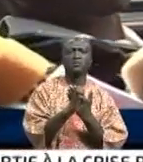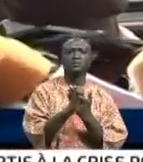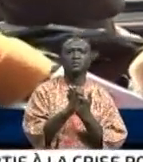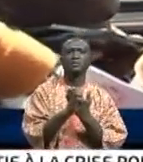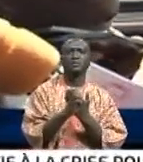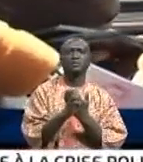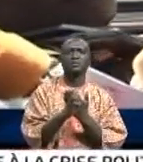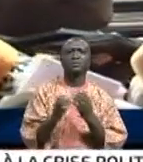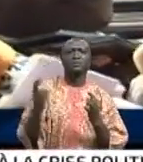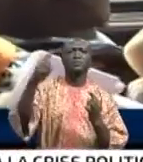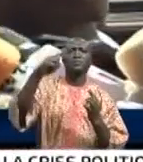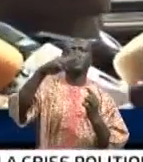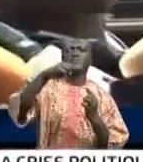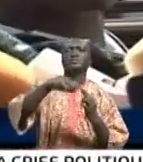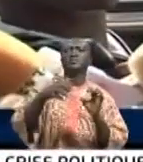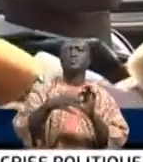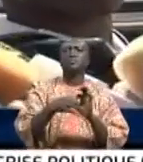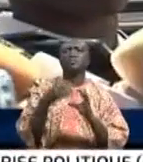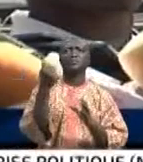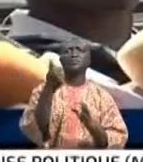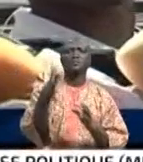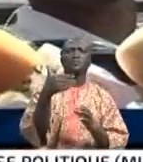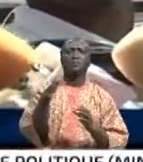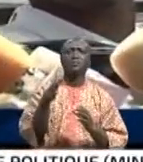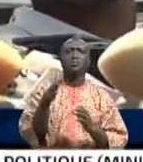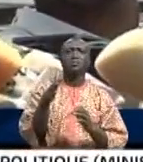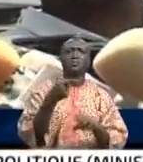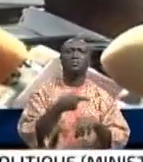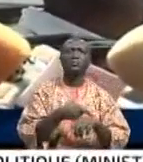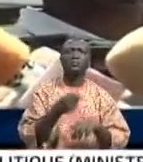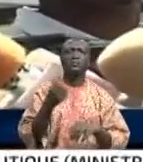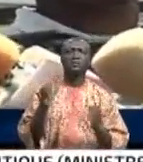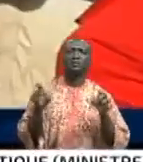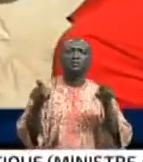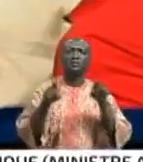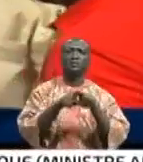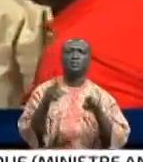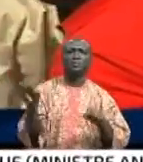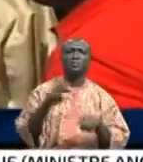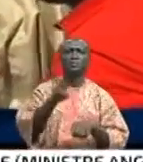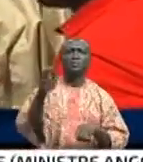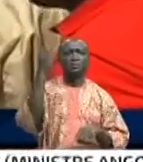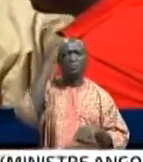à partir de 15 heures comme vous le savez